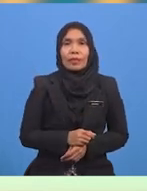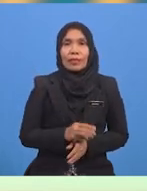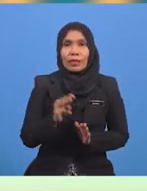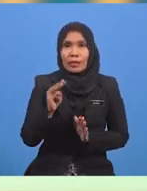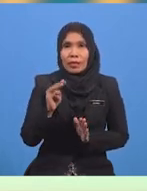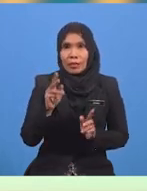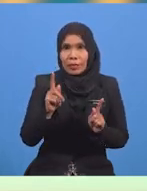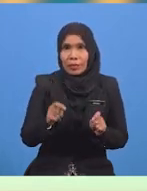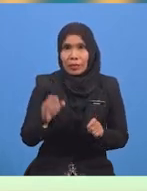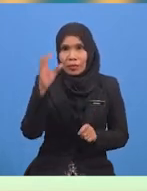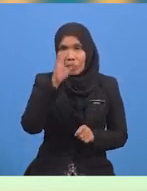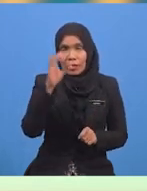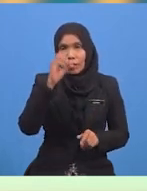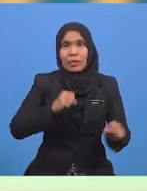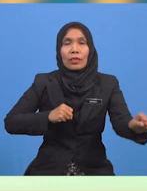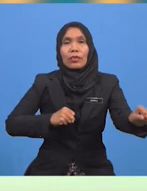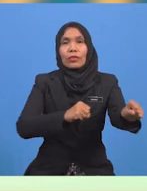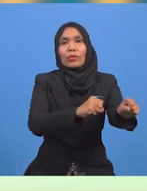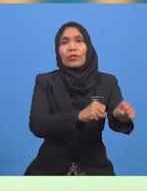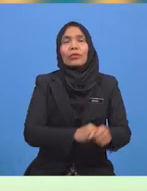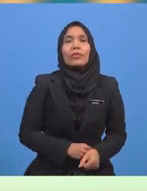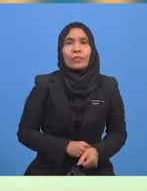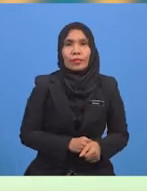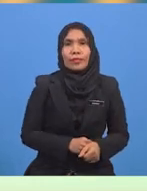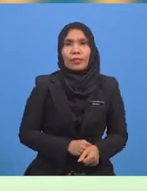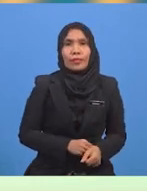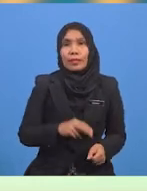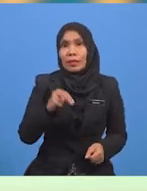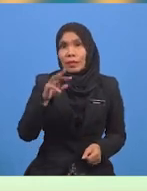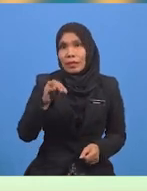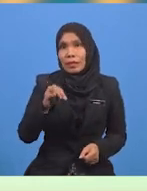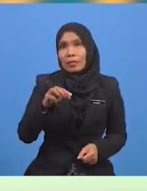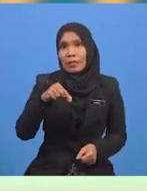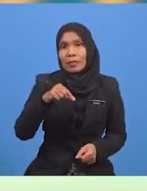sudut NMQ dan sudut